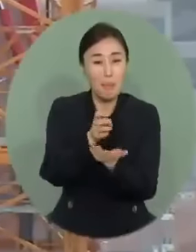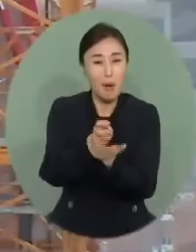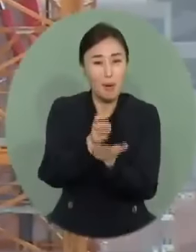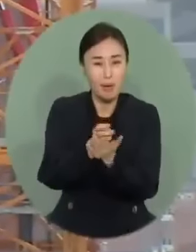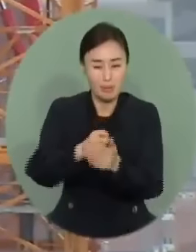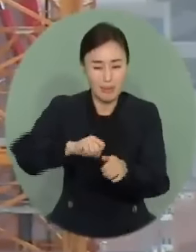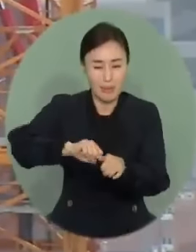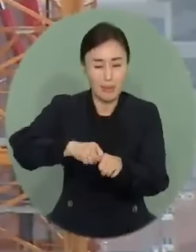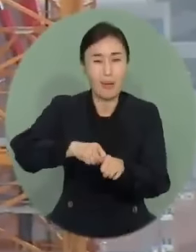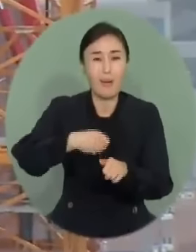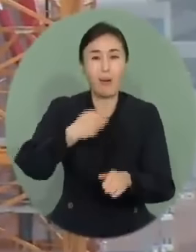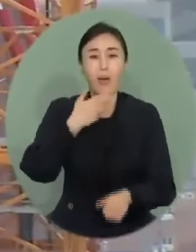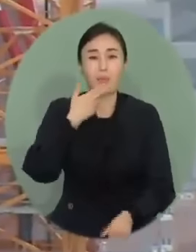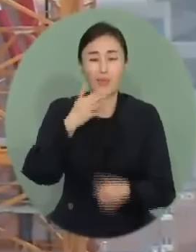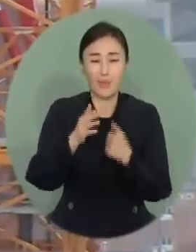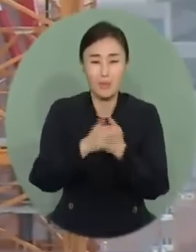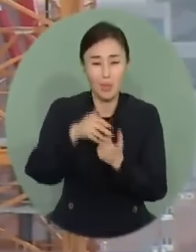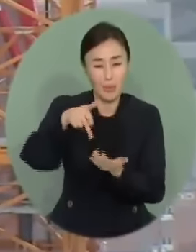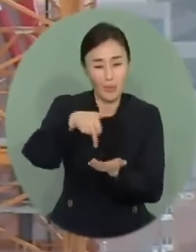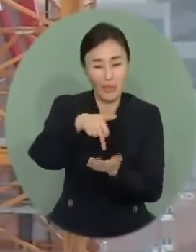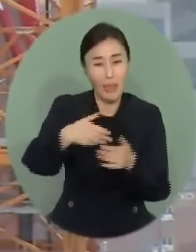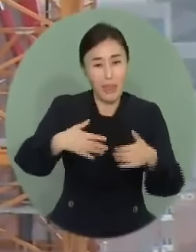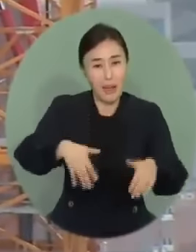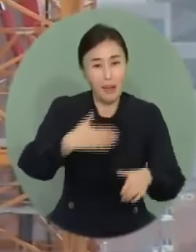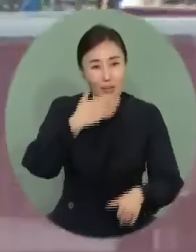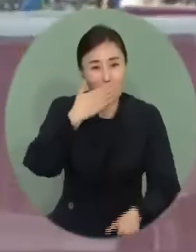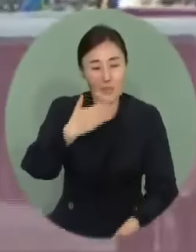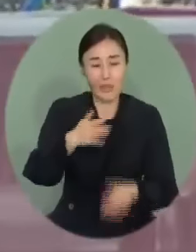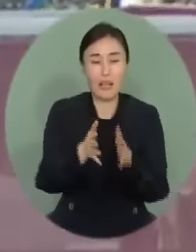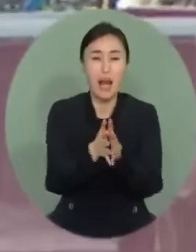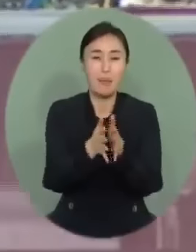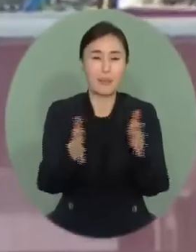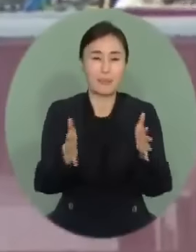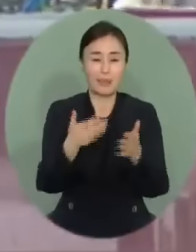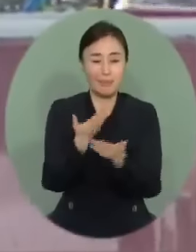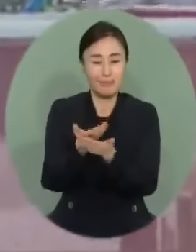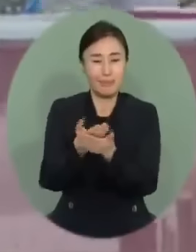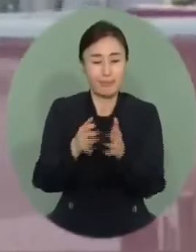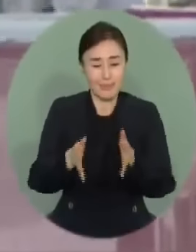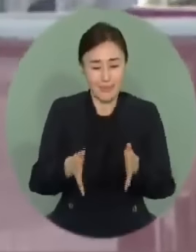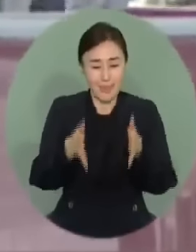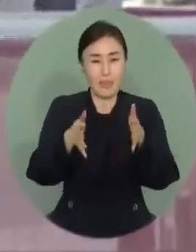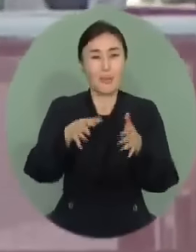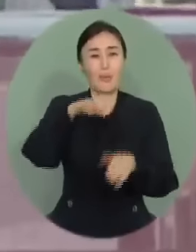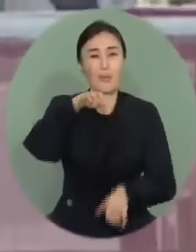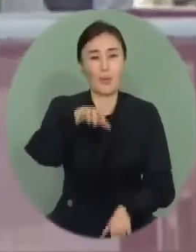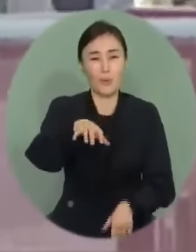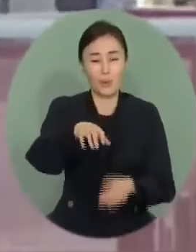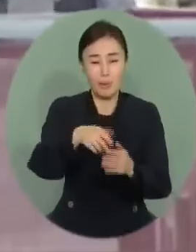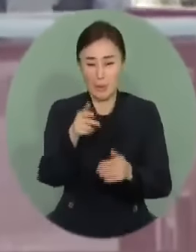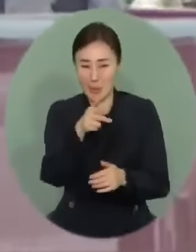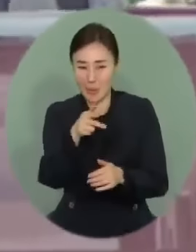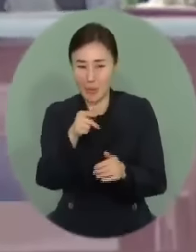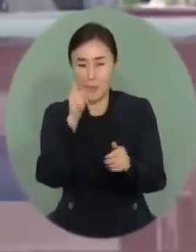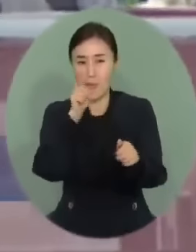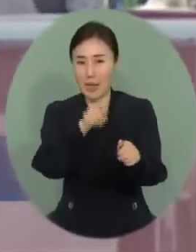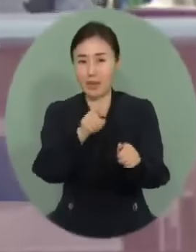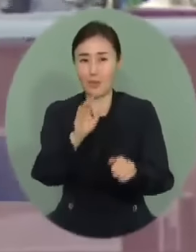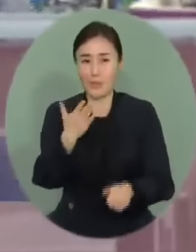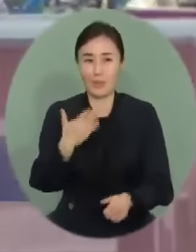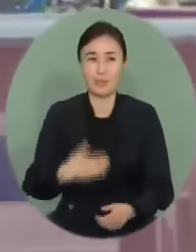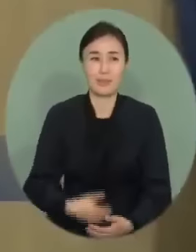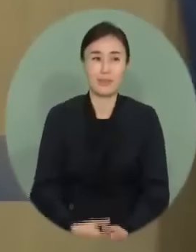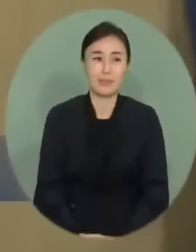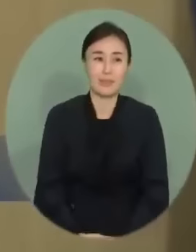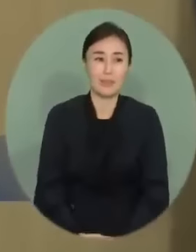콘크리트 강도를 약하게 할 수 있는 이른바 우중 타설을 하던 아파트 공사현장이 카메라에 포착되기도 했습니다